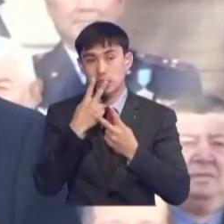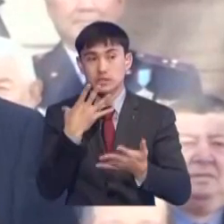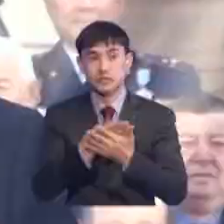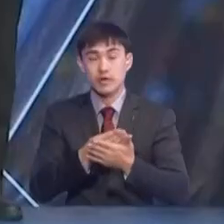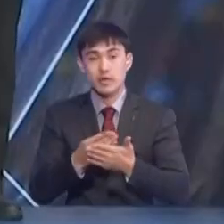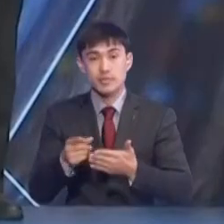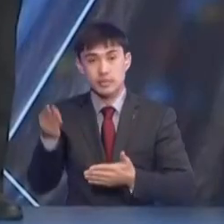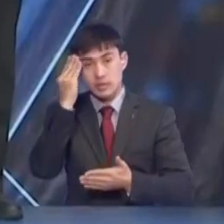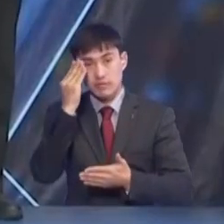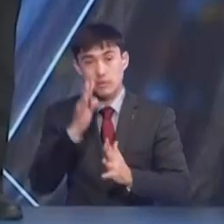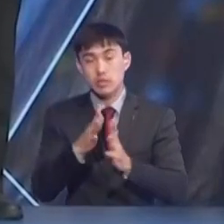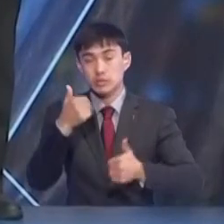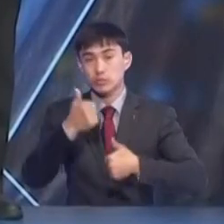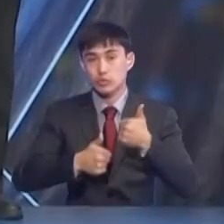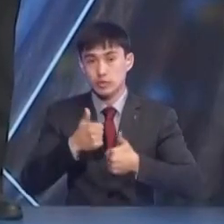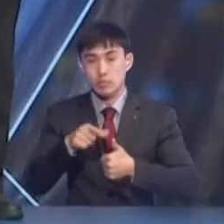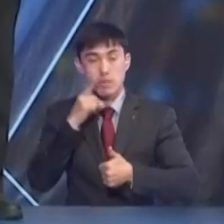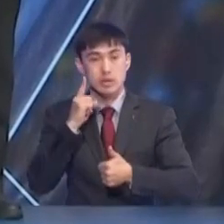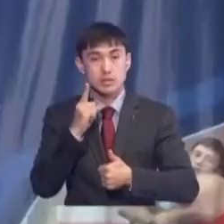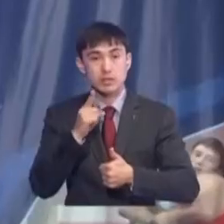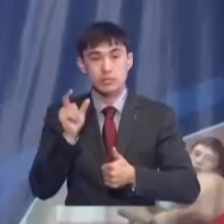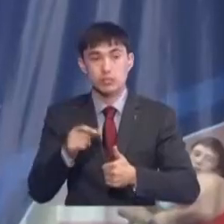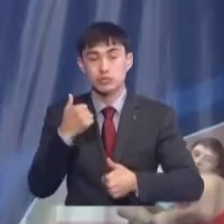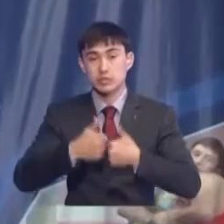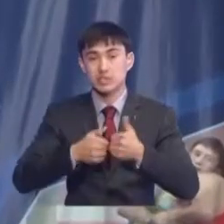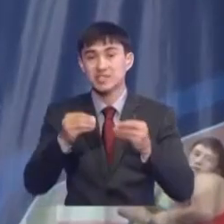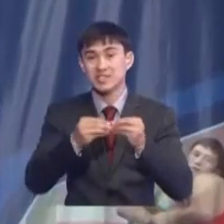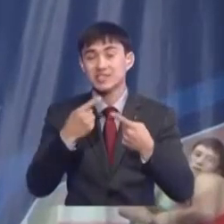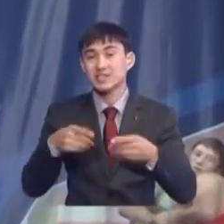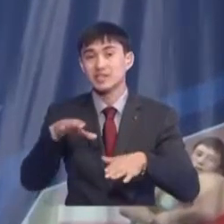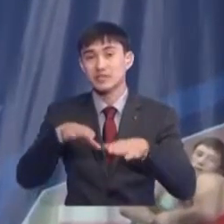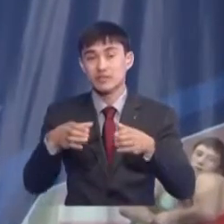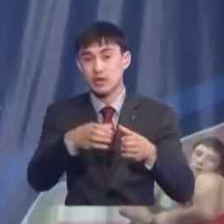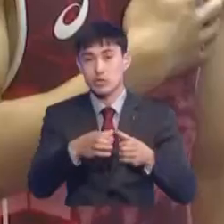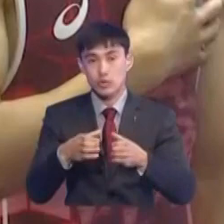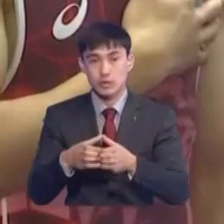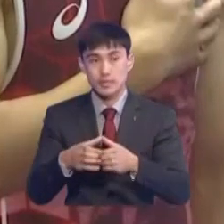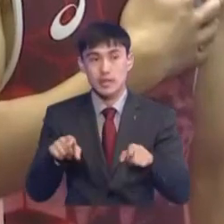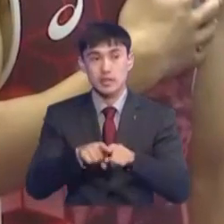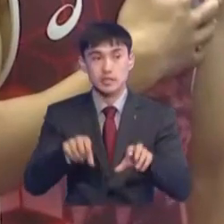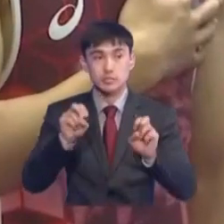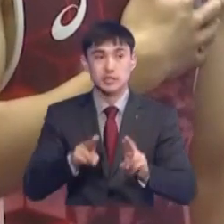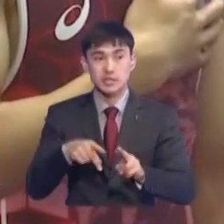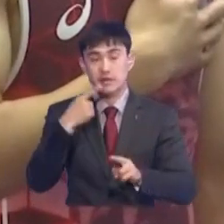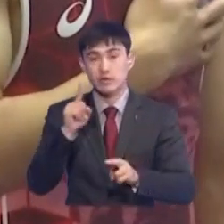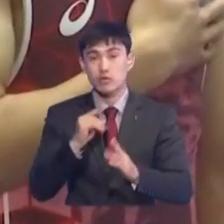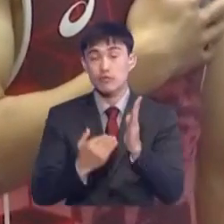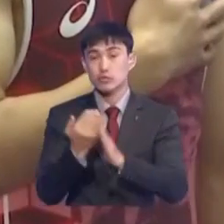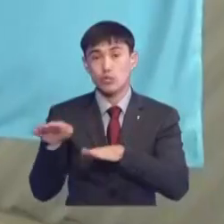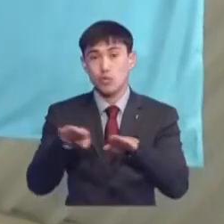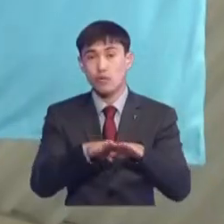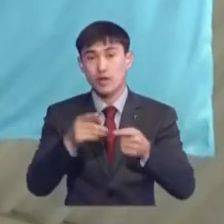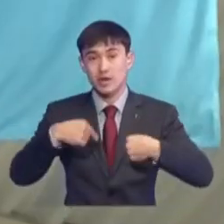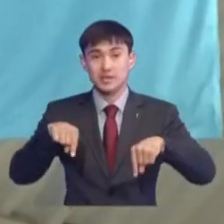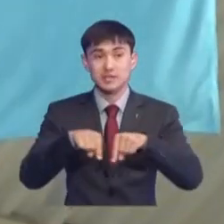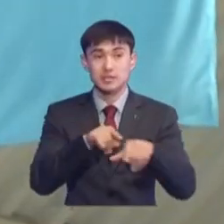отточенный навыки на масштабном турнире молодым людям предстоит состязаться в десяти разных весовых категориях также специалисты отмечают высокий уровень